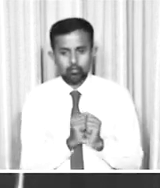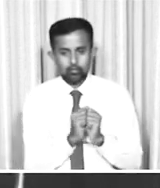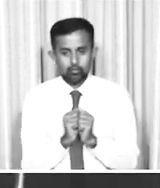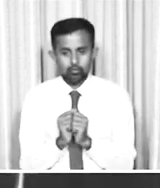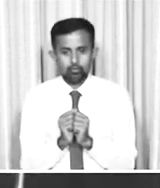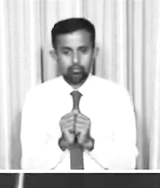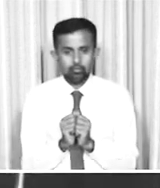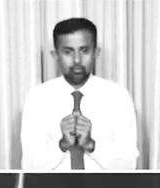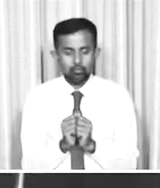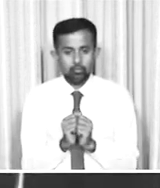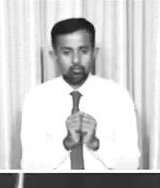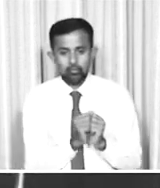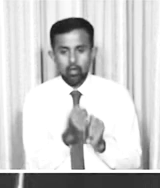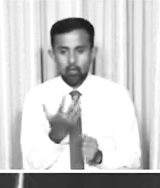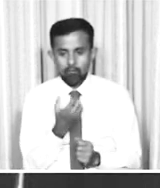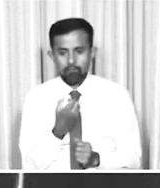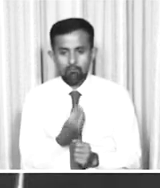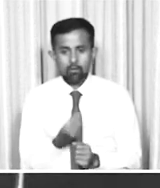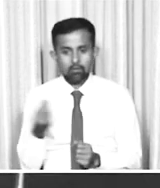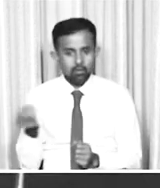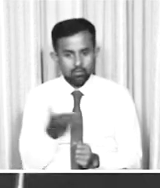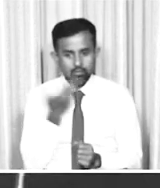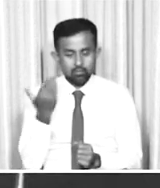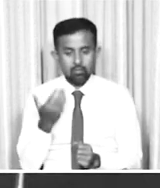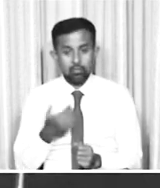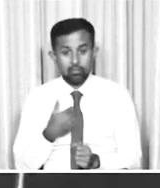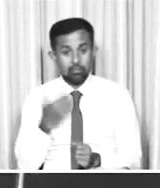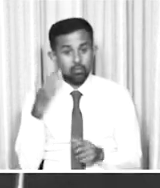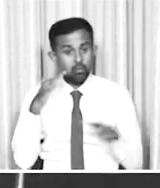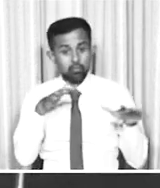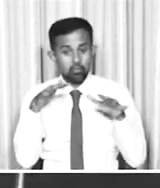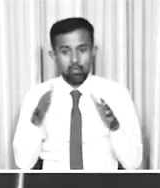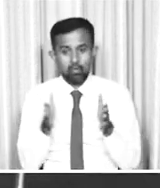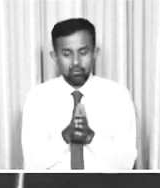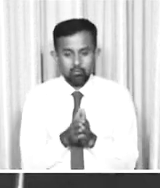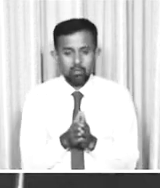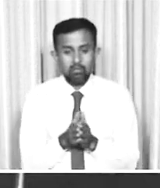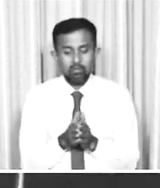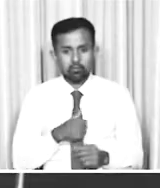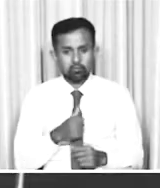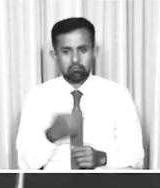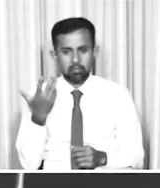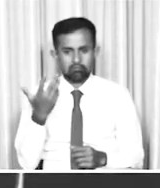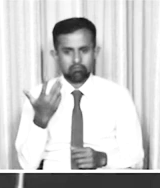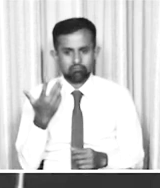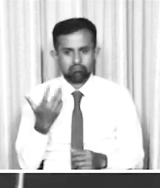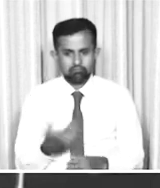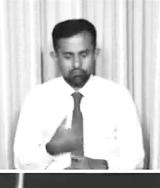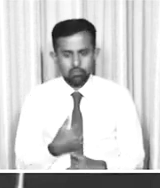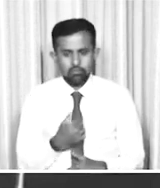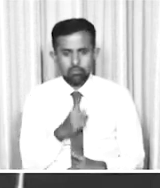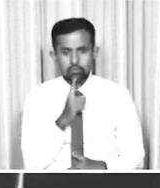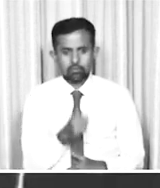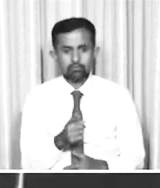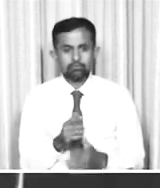செய்வதற்கு தயவு செய்து அனுமதிக்க வேண்டாம். நாங்களும் மக்களோடு சேர்ந்து அதற்கு எதிராக செயல்படுவோம் என்பதை நான் இந்த இடத்தில் கோரிக்கொள்ள விரும்புகின்றேன். சில்வர் பார்க் ஒயில்